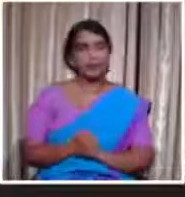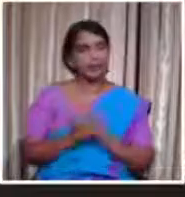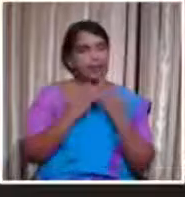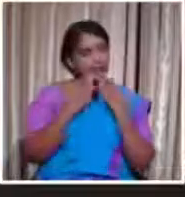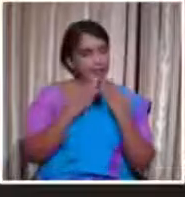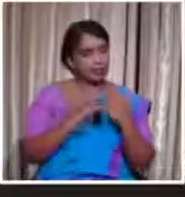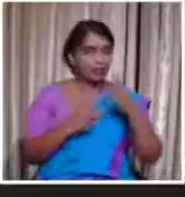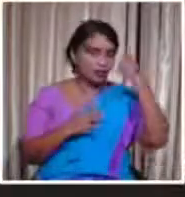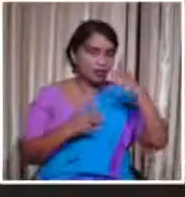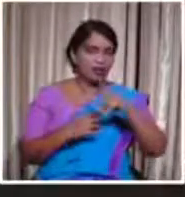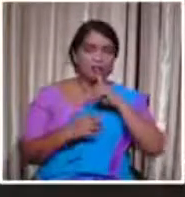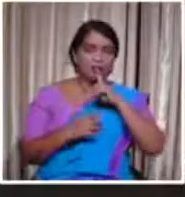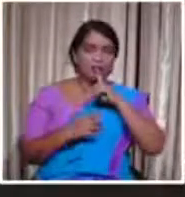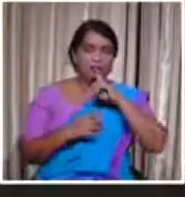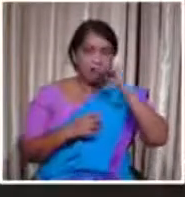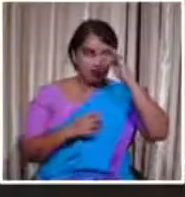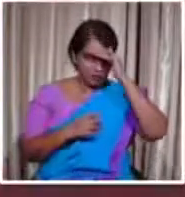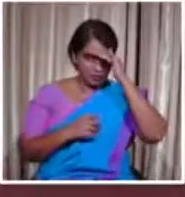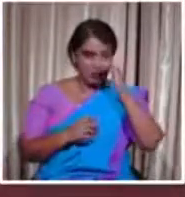ගරු නියෝජ්‍ය කතානායකතුමනි